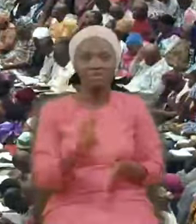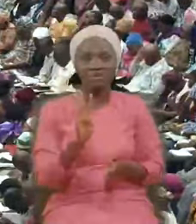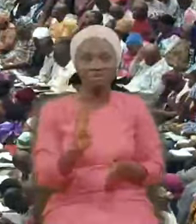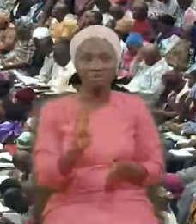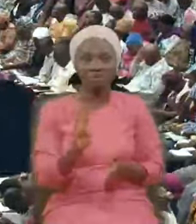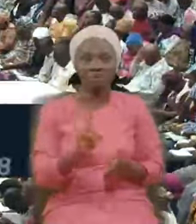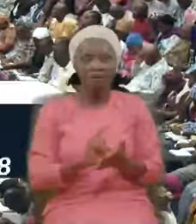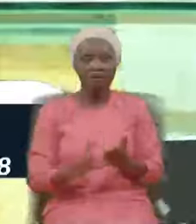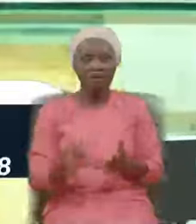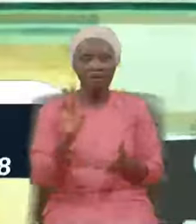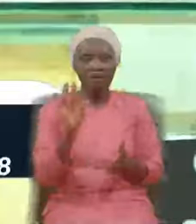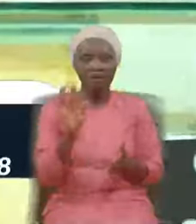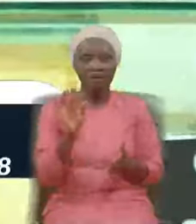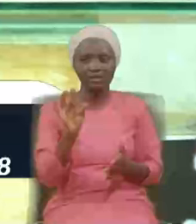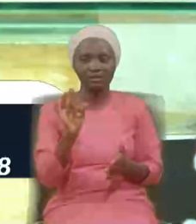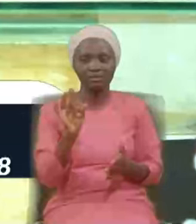Luc 4, 18.